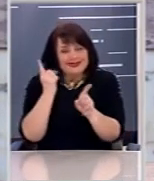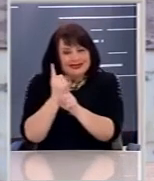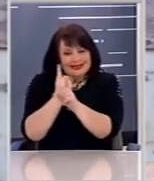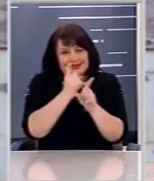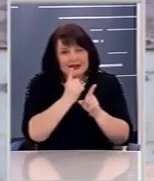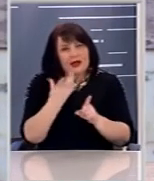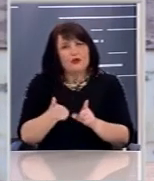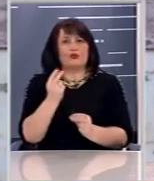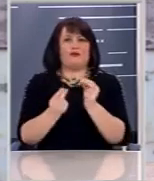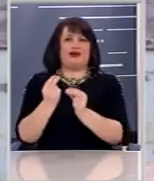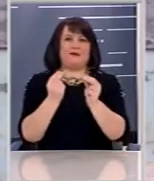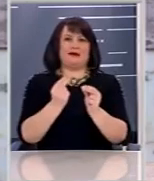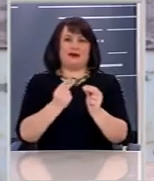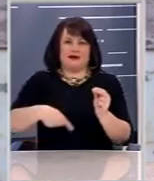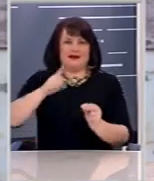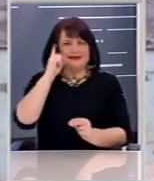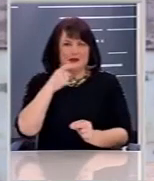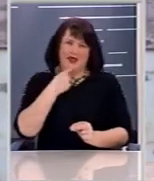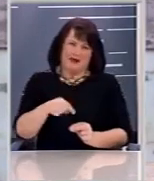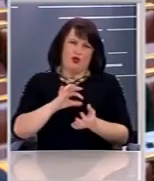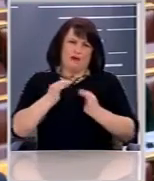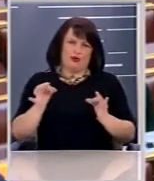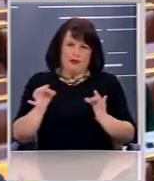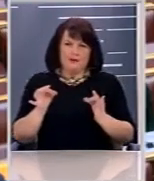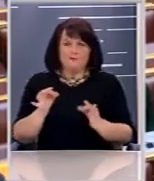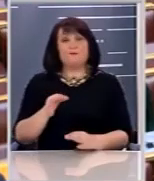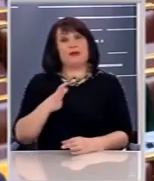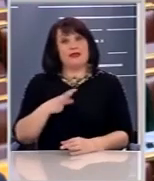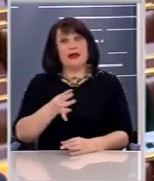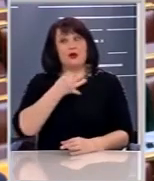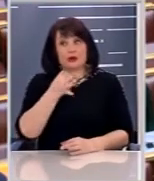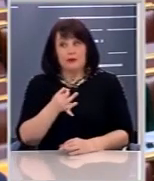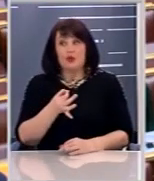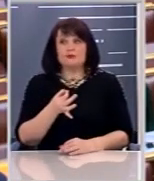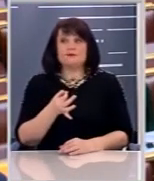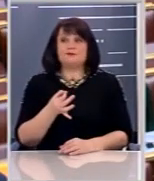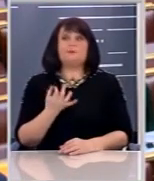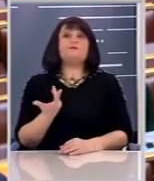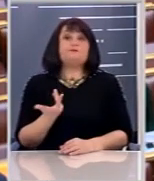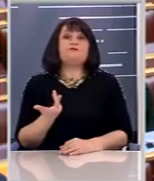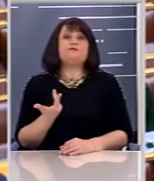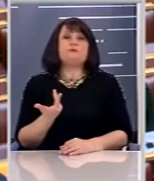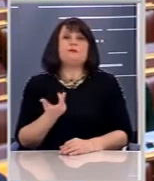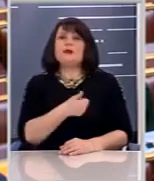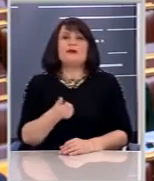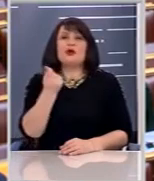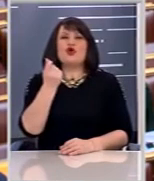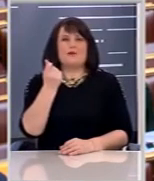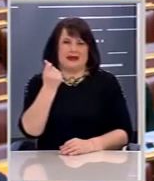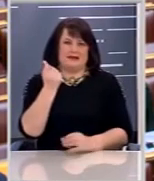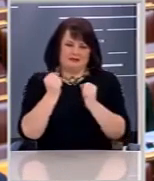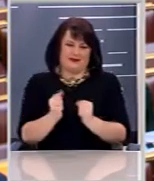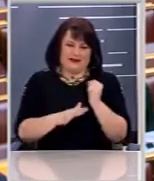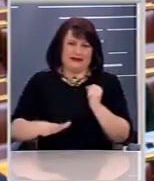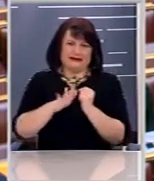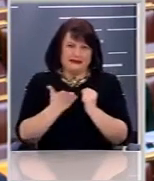που όλοι τα ξέρουμε και δεν θα μπω σε αυτά, θέλω να τονίσω ότι πέρα από την οικονομική κατάσταση,